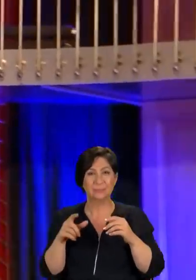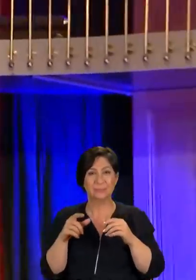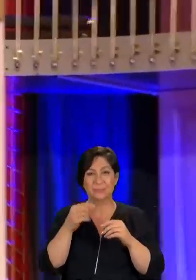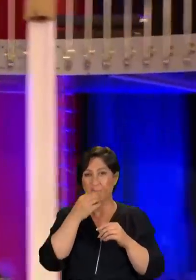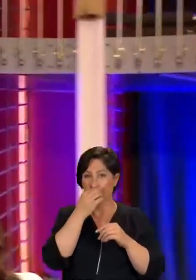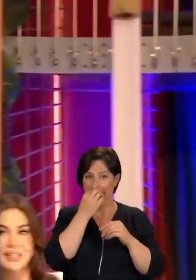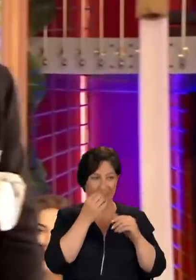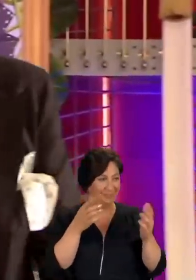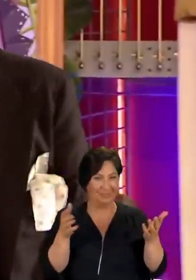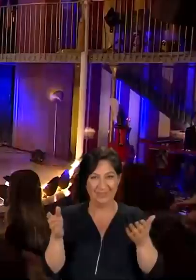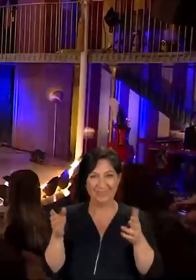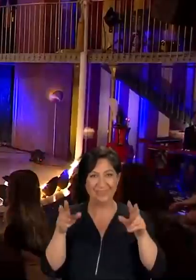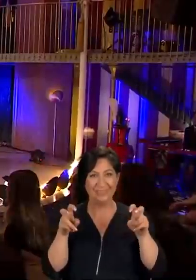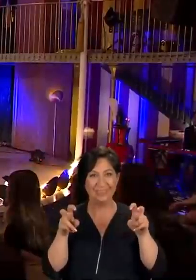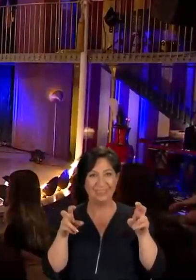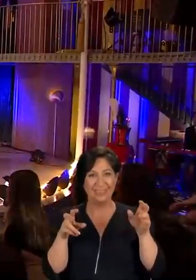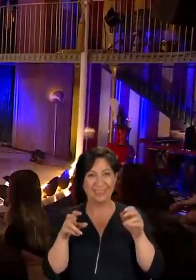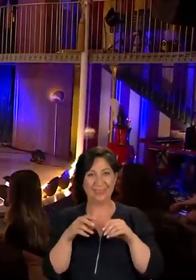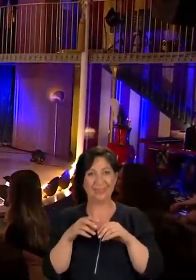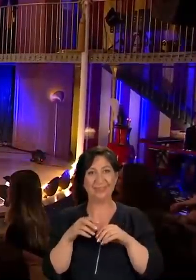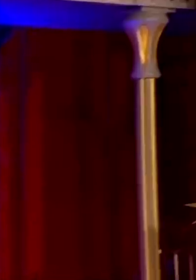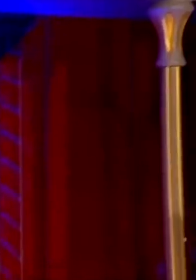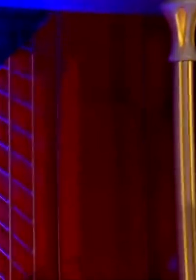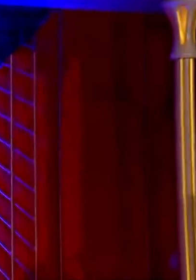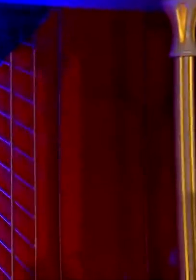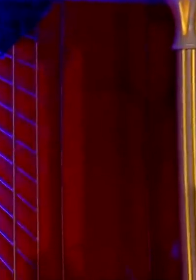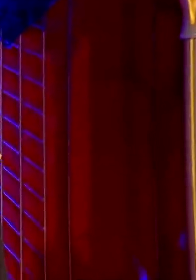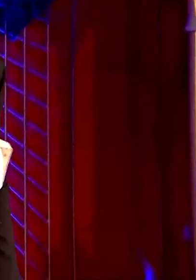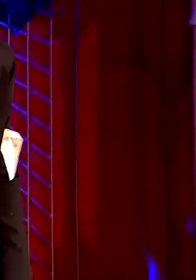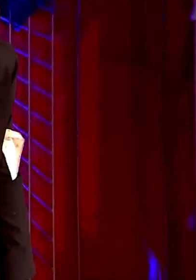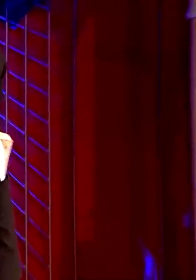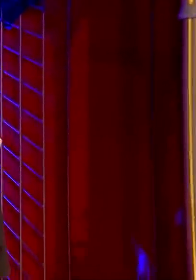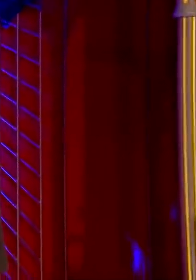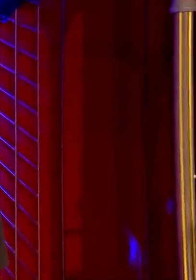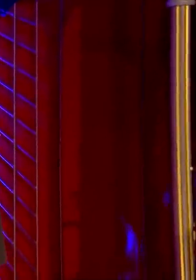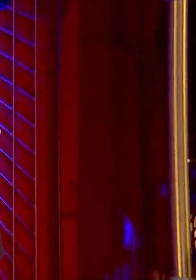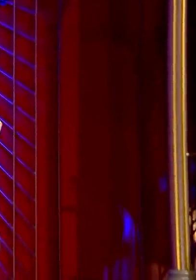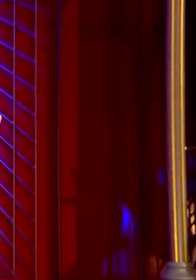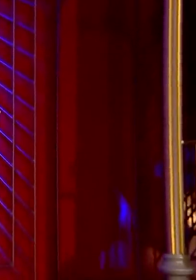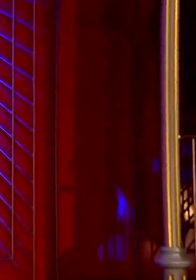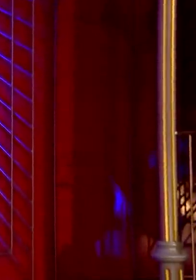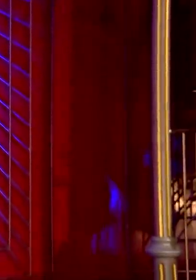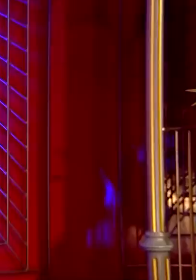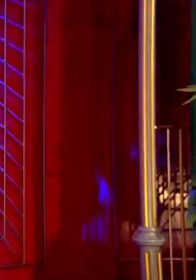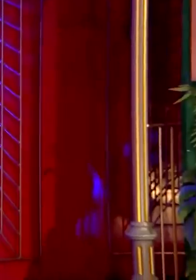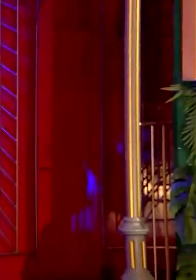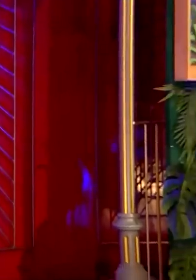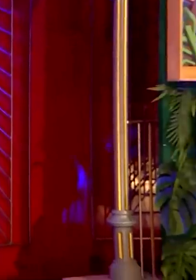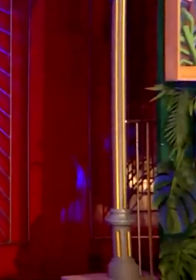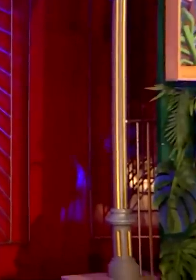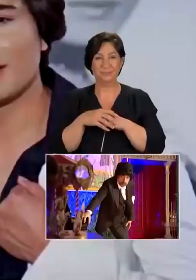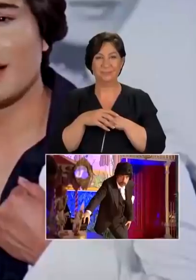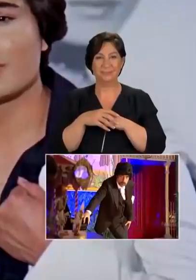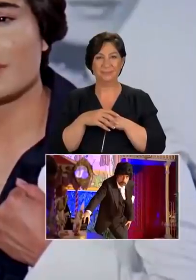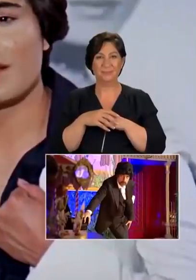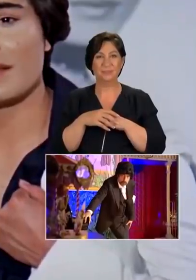tutabilirim? Sandalye, al sandalye. Evet, ha, şöyle tutayım. Bana bak, al evet, sonra ne diyor